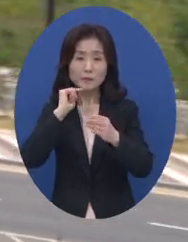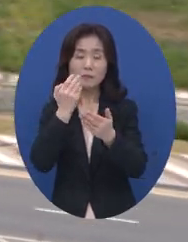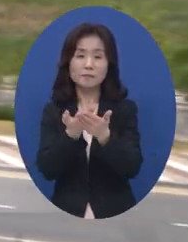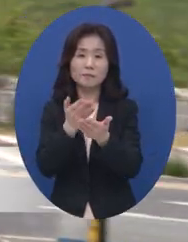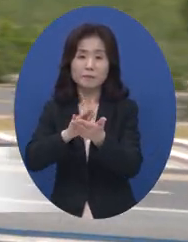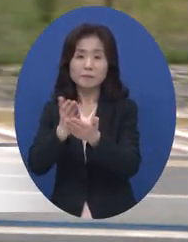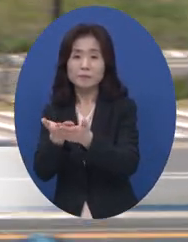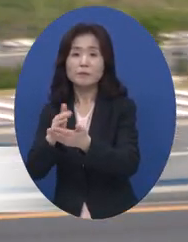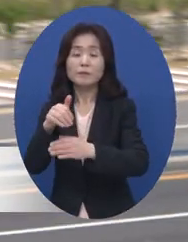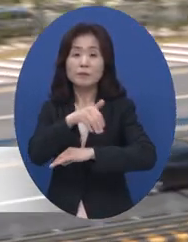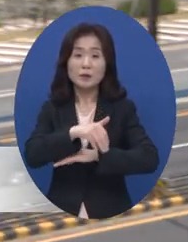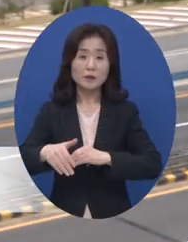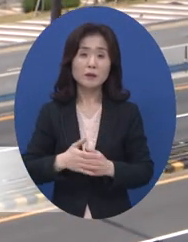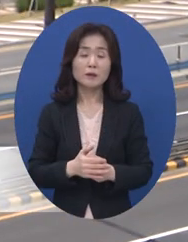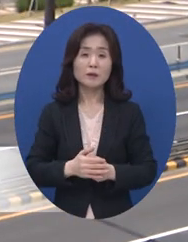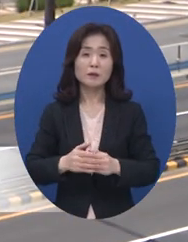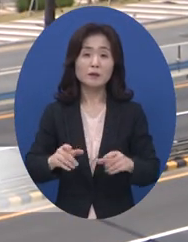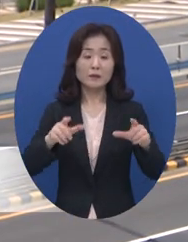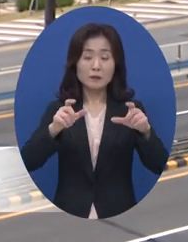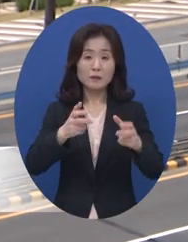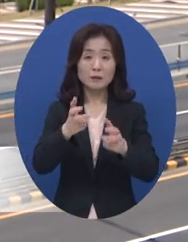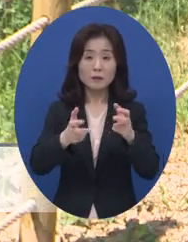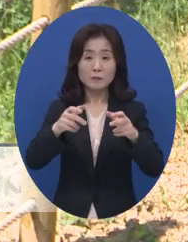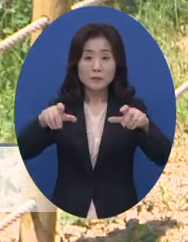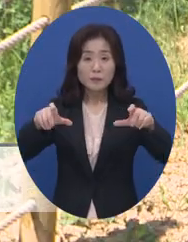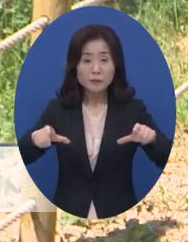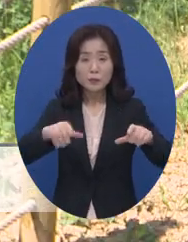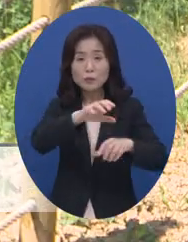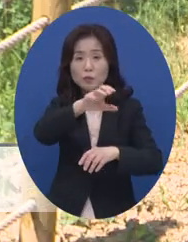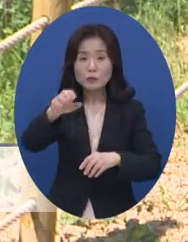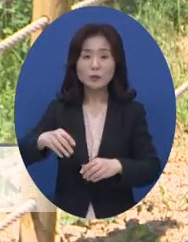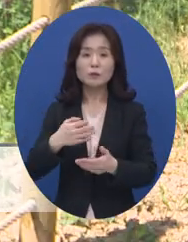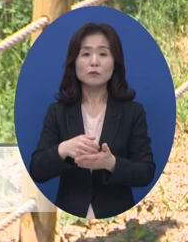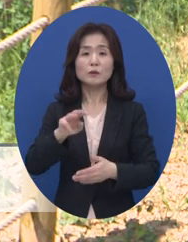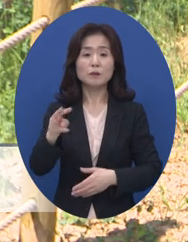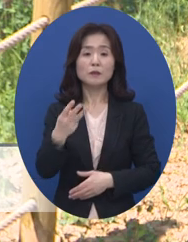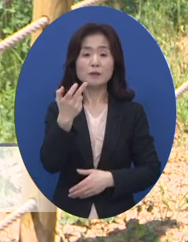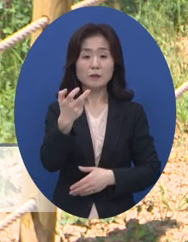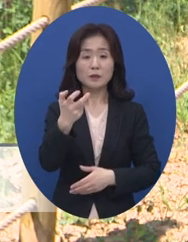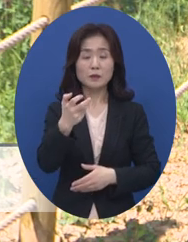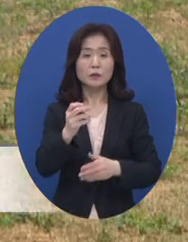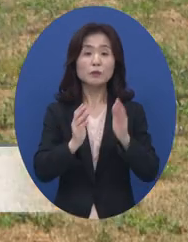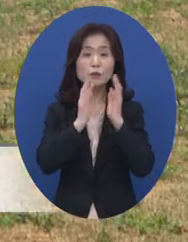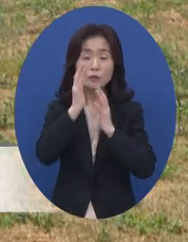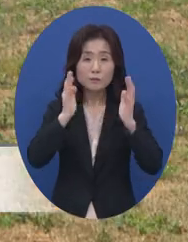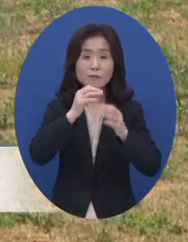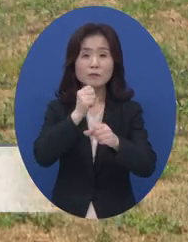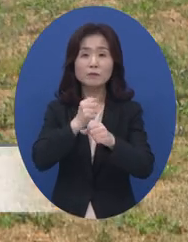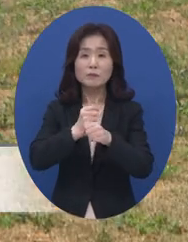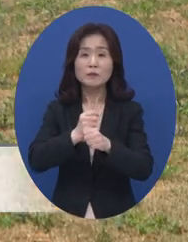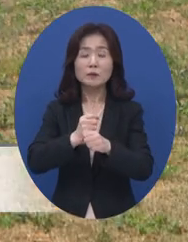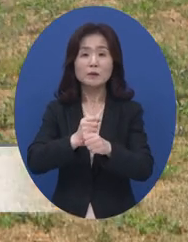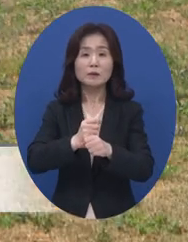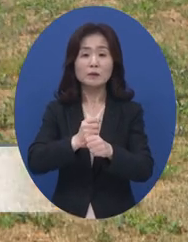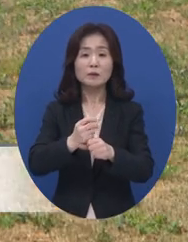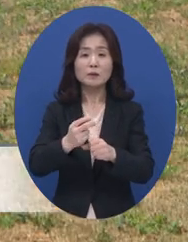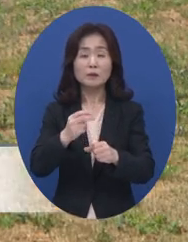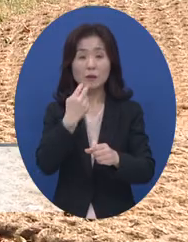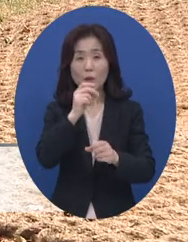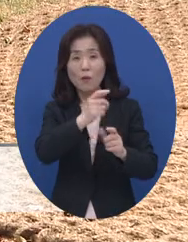생활 권과 산업단지 주변에 3 170여 개의 도시 숲을 조성하고 자연생태계 기능 회복을 위해